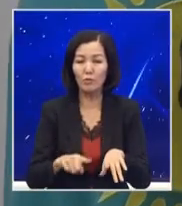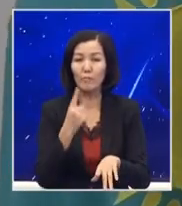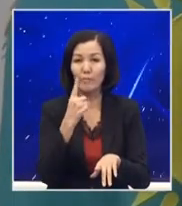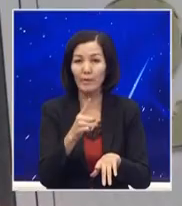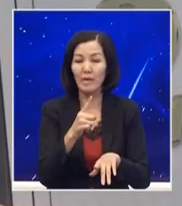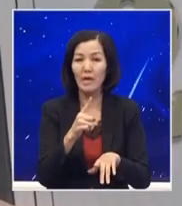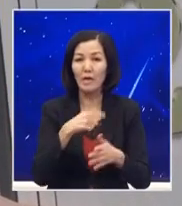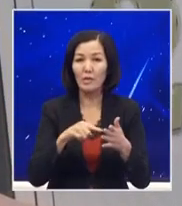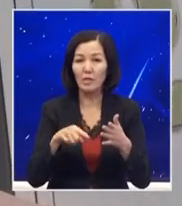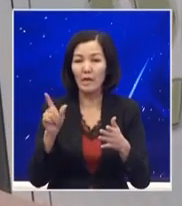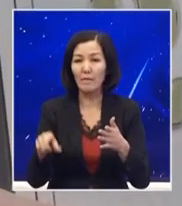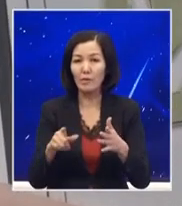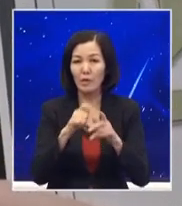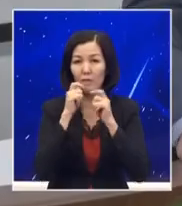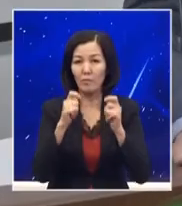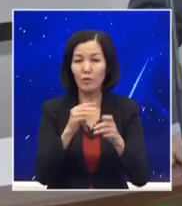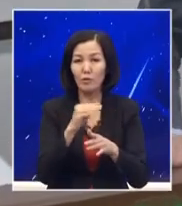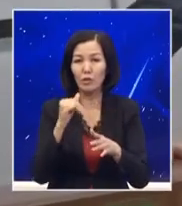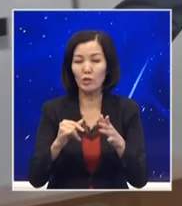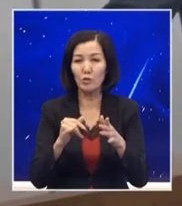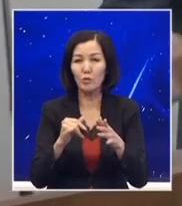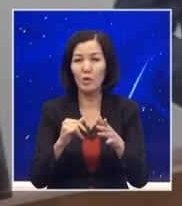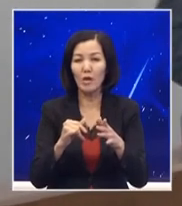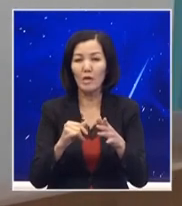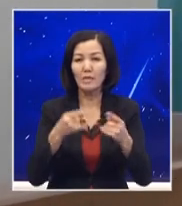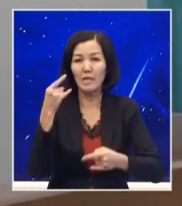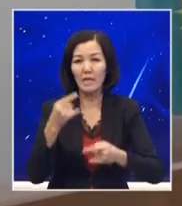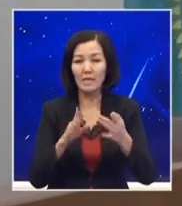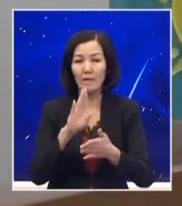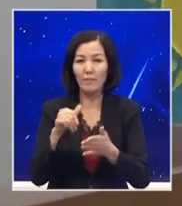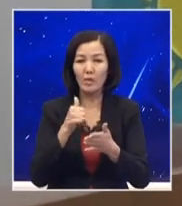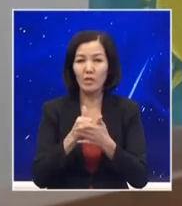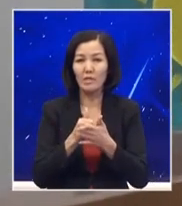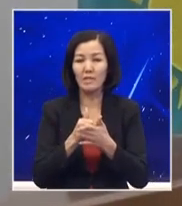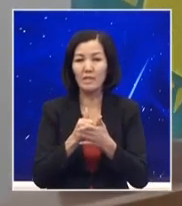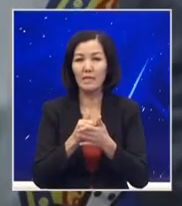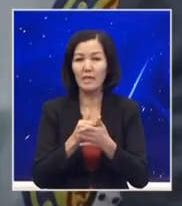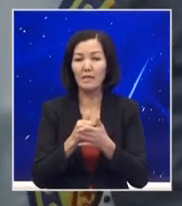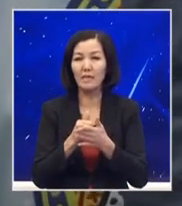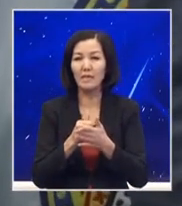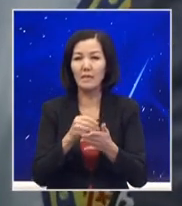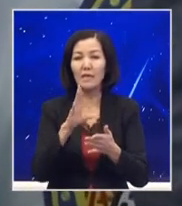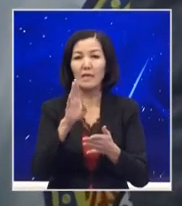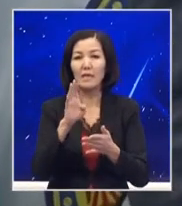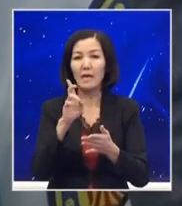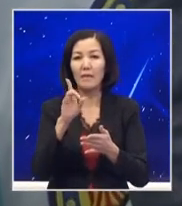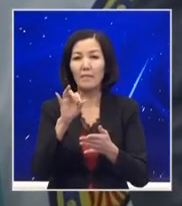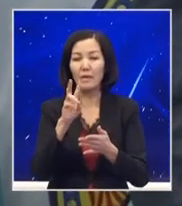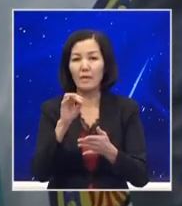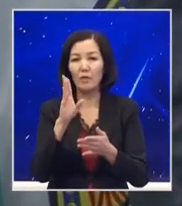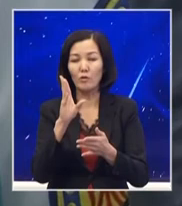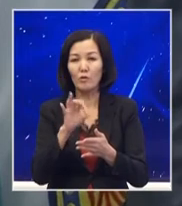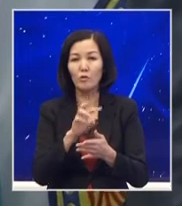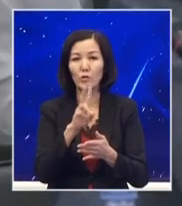1 қаламгерге бұйырды. Жетісу арнасының, яғни біздің арнамыздың басшысы, белгілі жазушы Серік Әбікенұлының